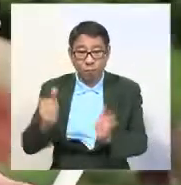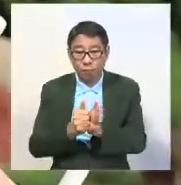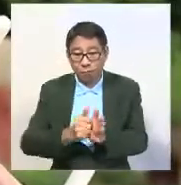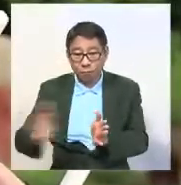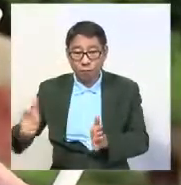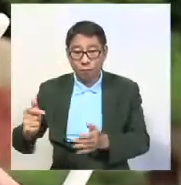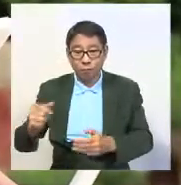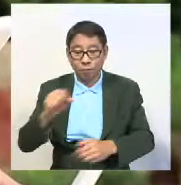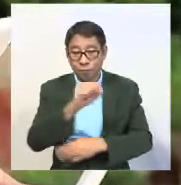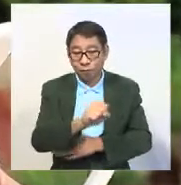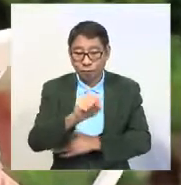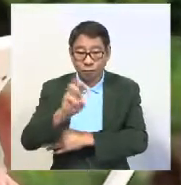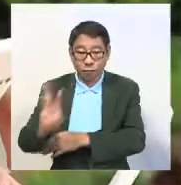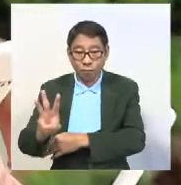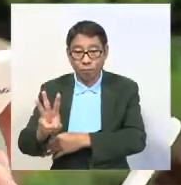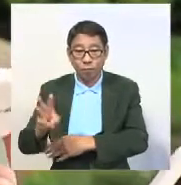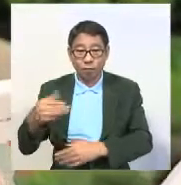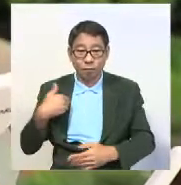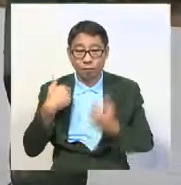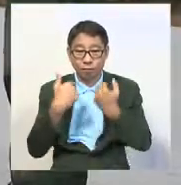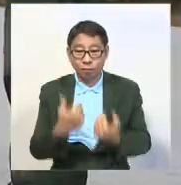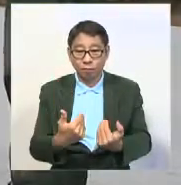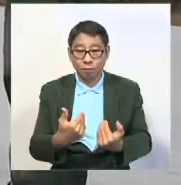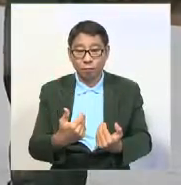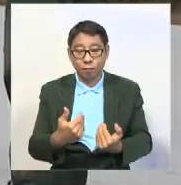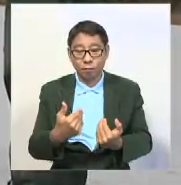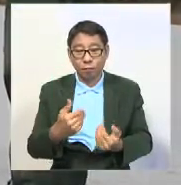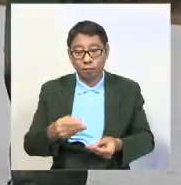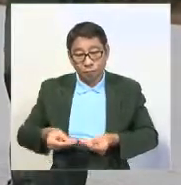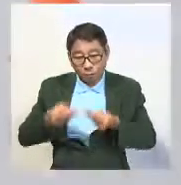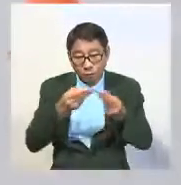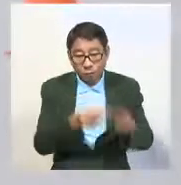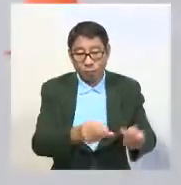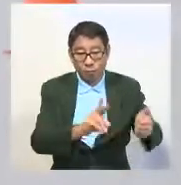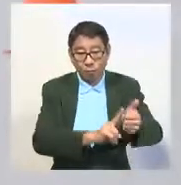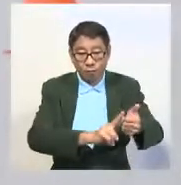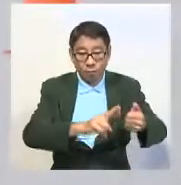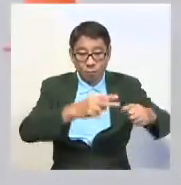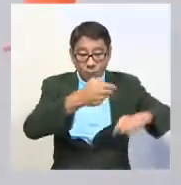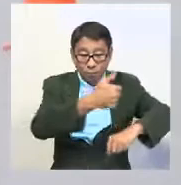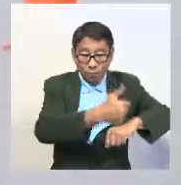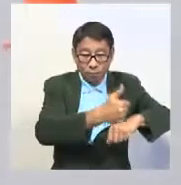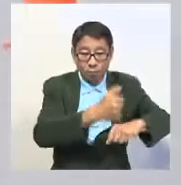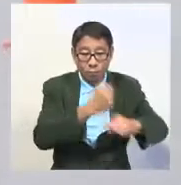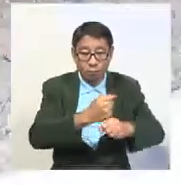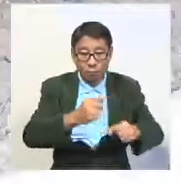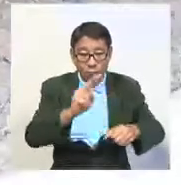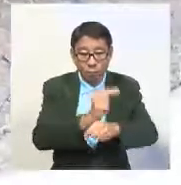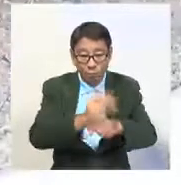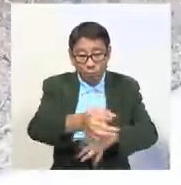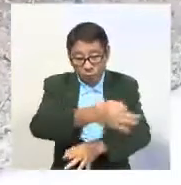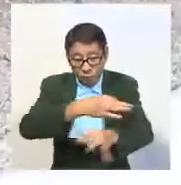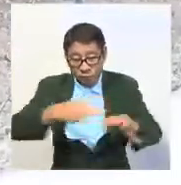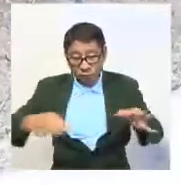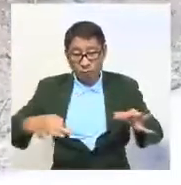าออกไปเป็นสมาชิกวุฒิสภาหรือว่าสว.ซึ่งก็ได้มอบหมายให้รองหัวหน้าคณะพูดคุยทำหน้าที่แทนไปก่อนน